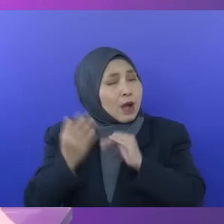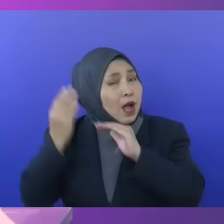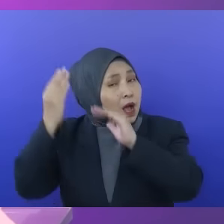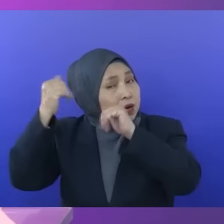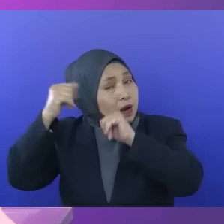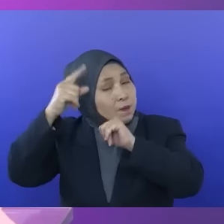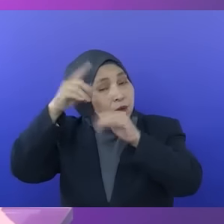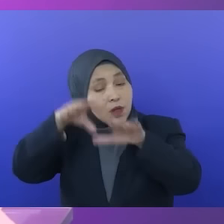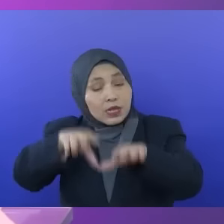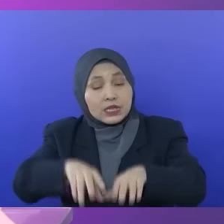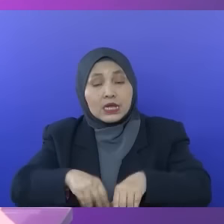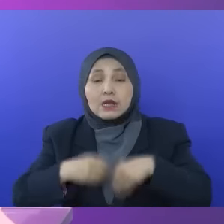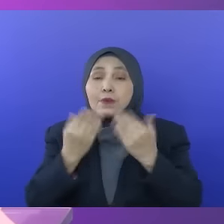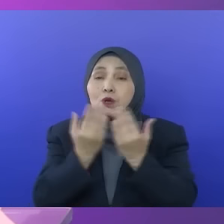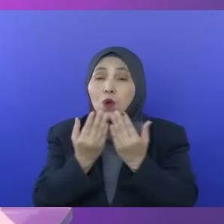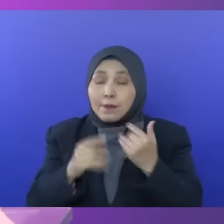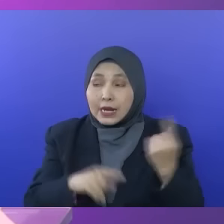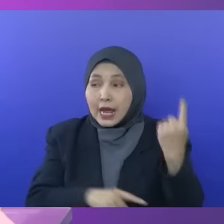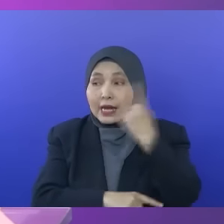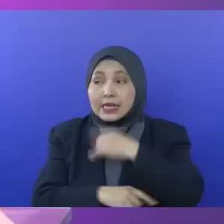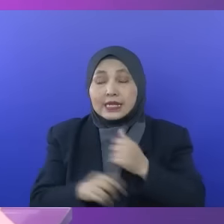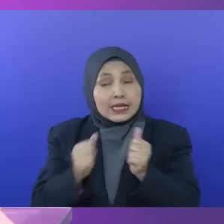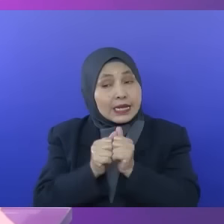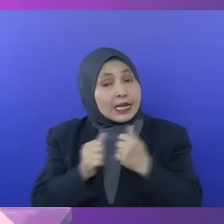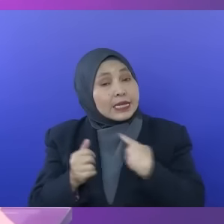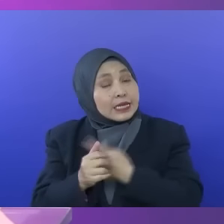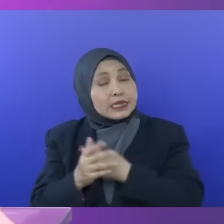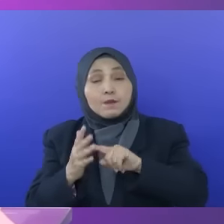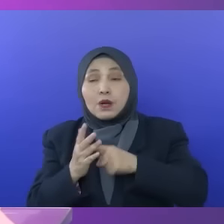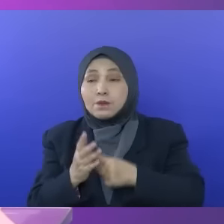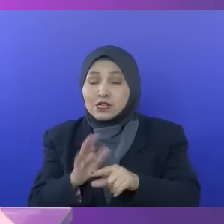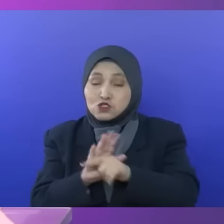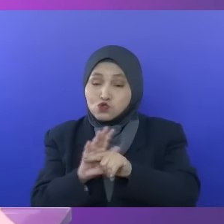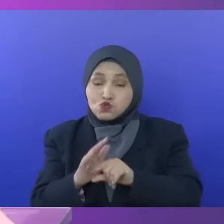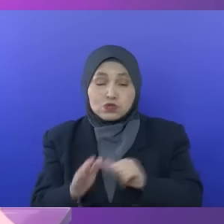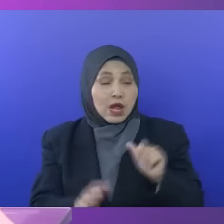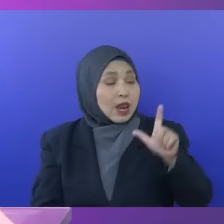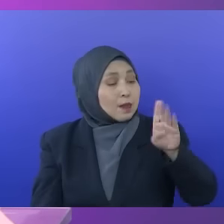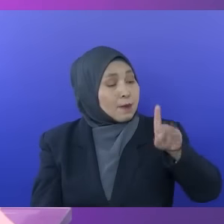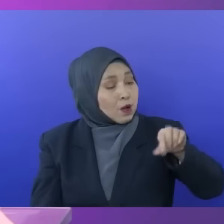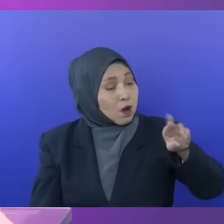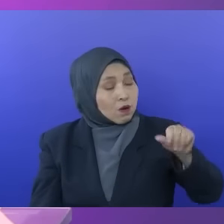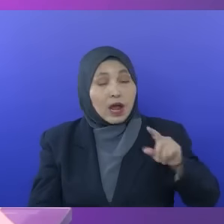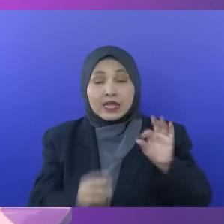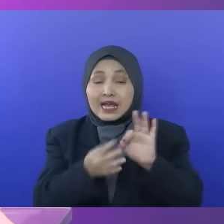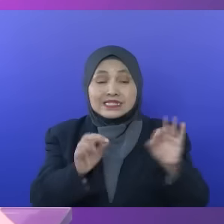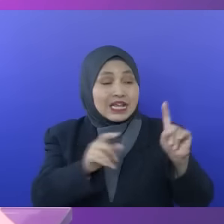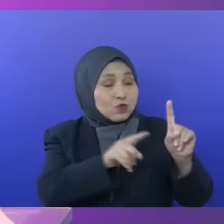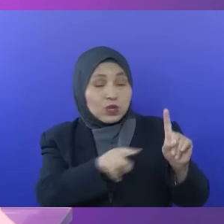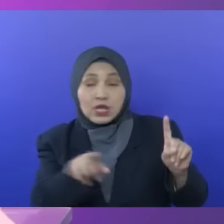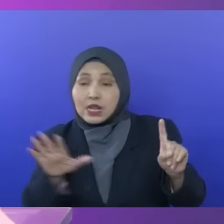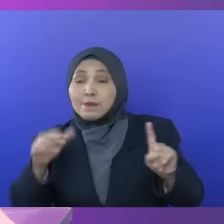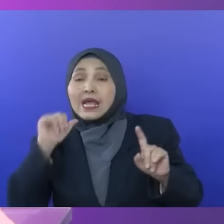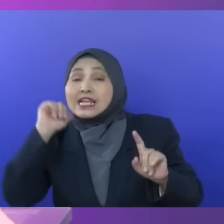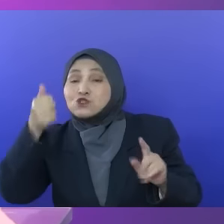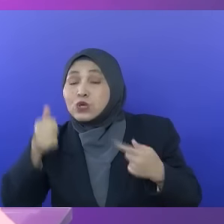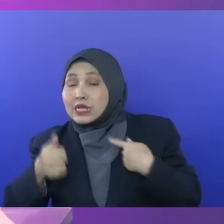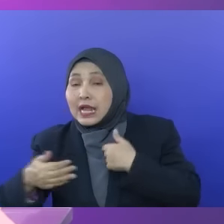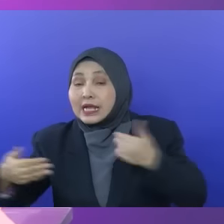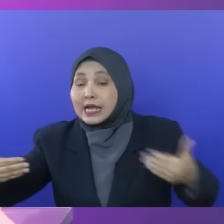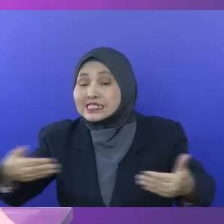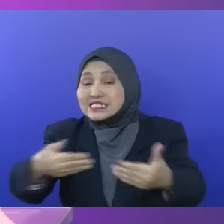mengkabulkan doa kita pada hari ini teman-teman dengan kita memuliakan surah al-baqarah ayat 1 hingga 5 dan Insyaallah pada hari esok kita akan meneruskan